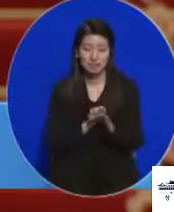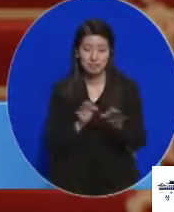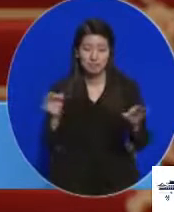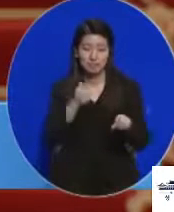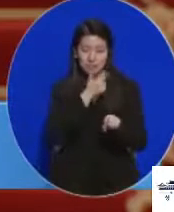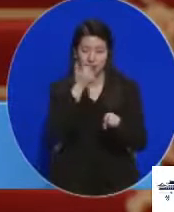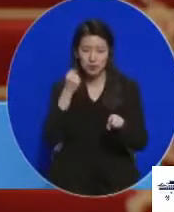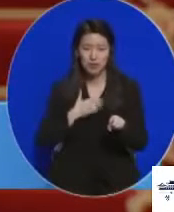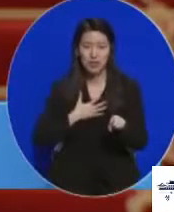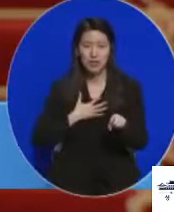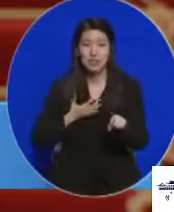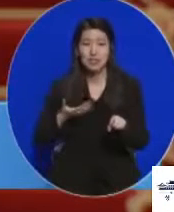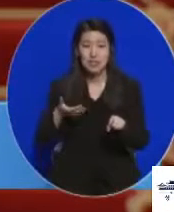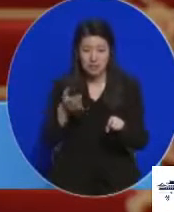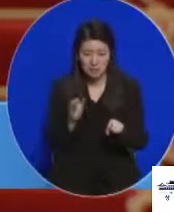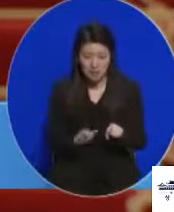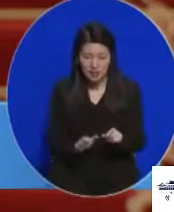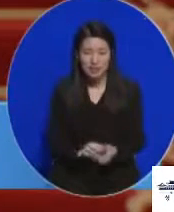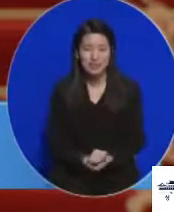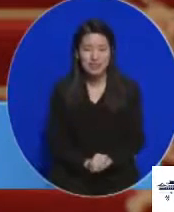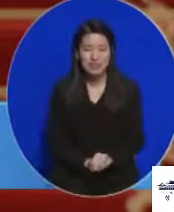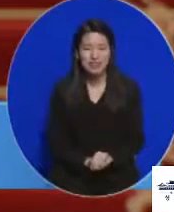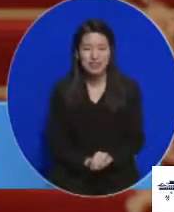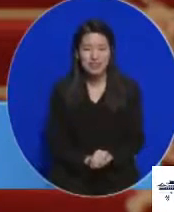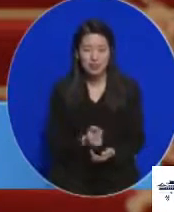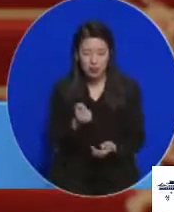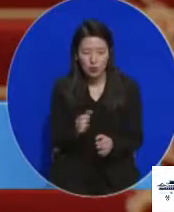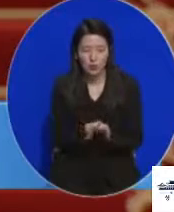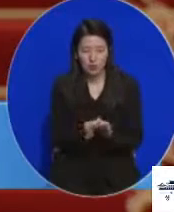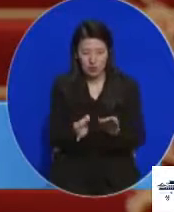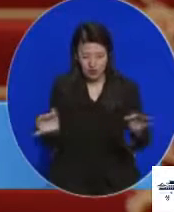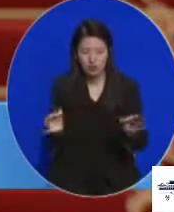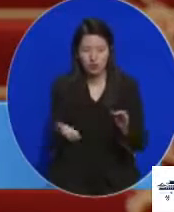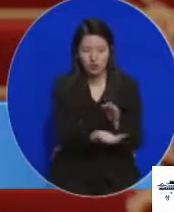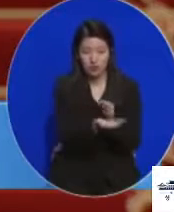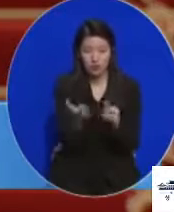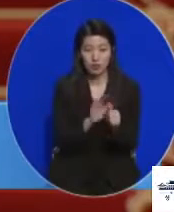정제 의 회복을 위한 마중물이 되기를 기대합니다